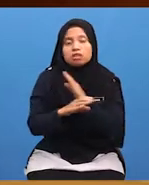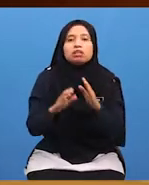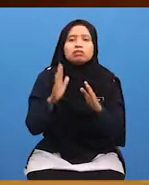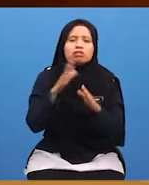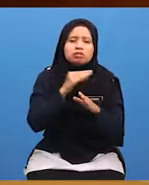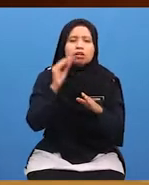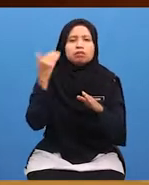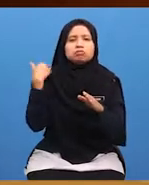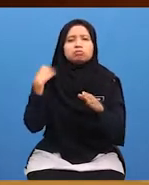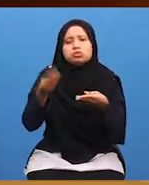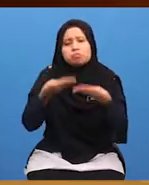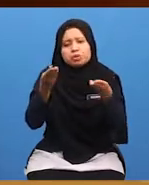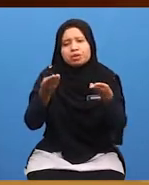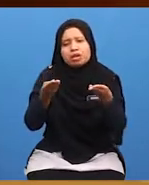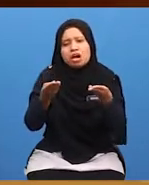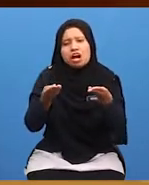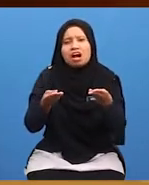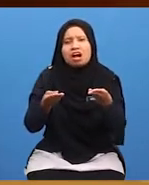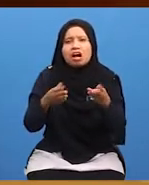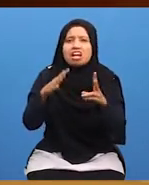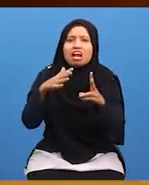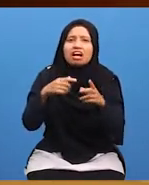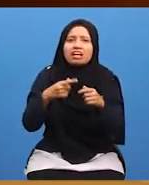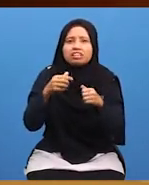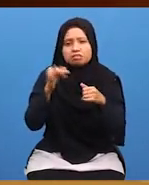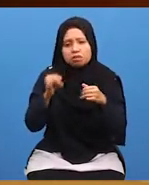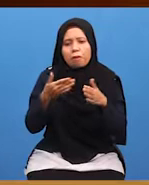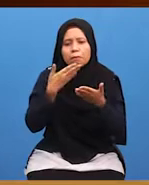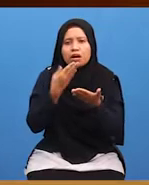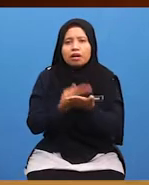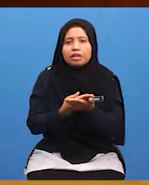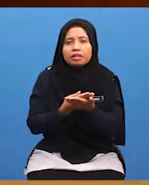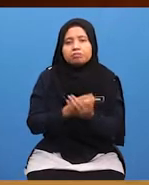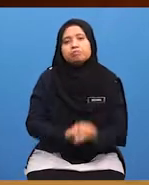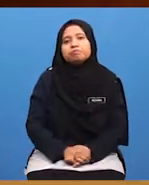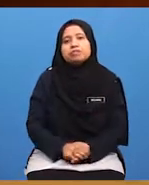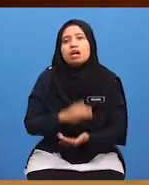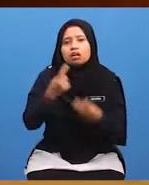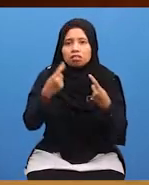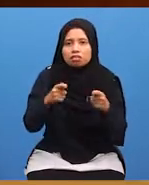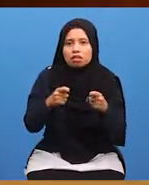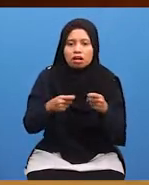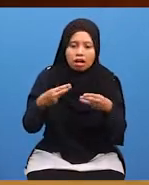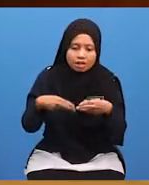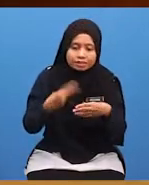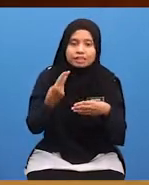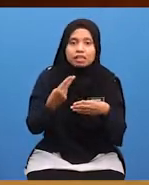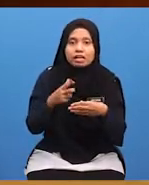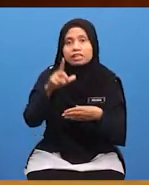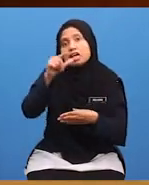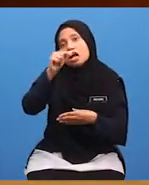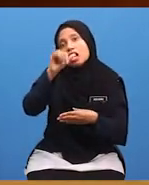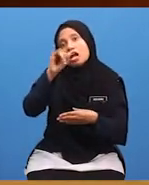penyair terkenal pada zaman Bani Umayyah ialah seperti Qais bin Mulawak yang telah menghasilkan karya Laila dan